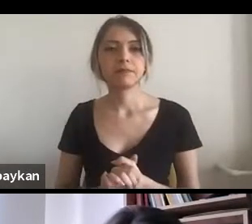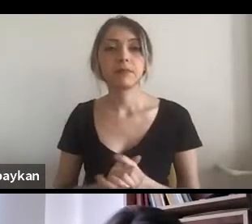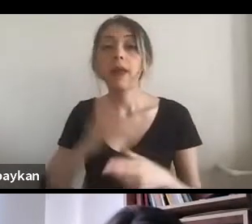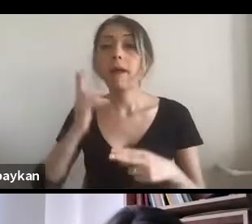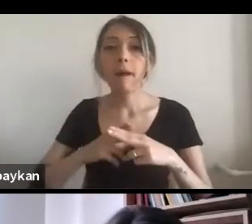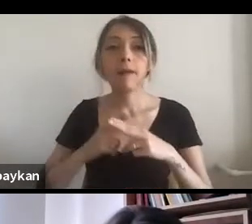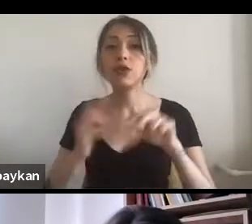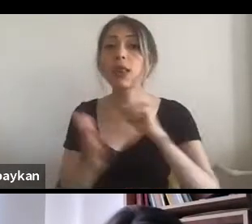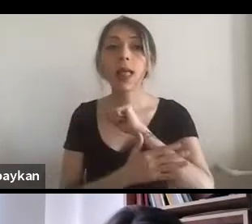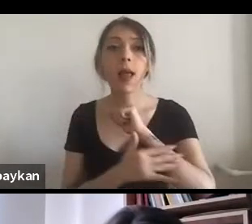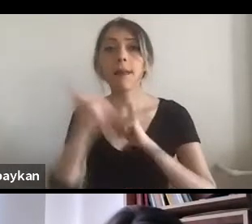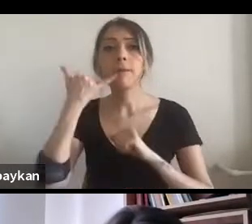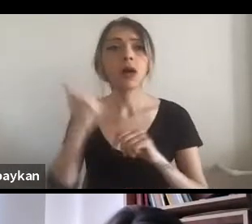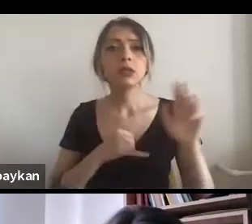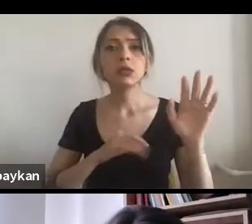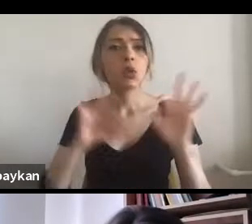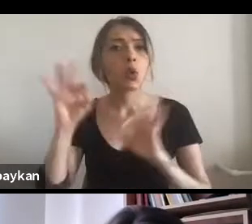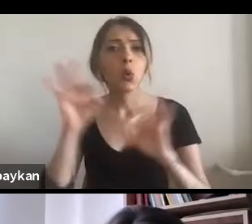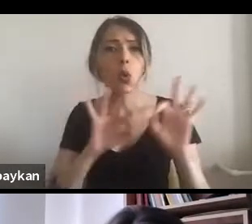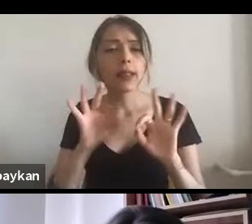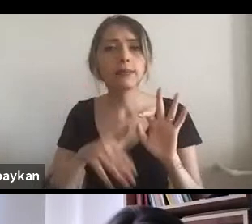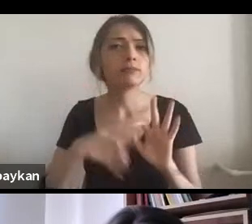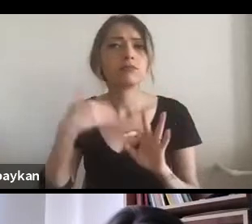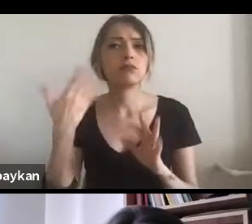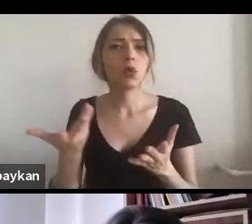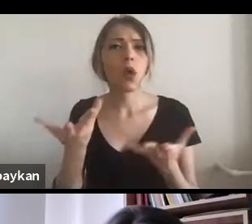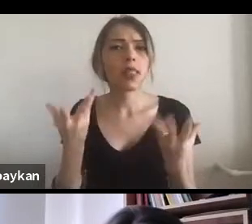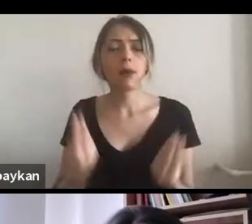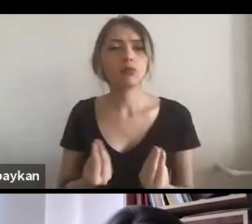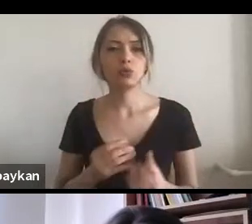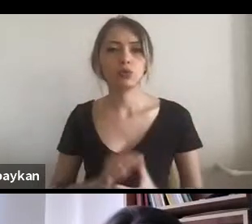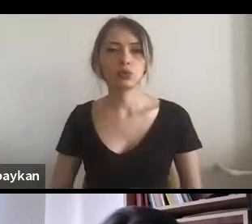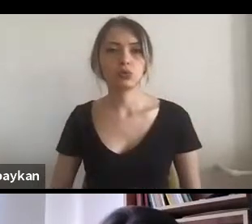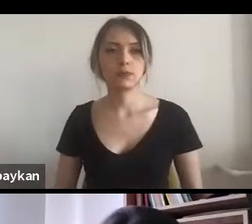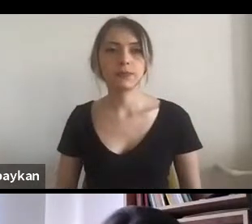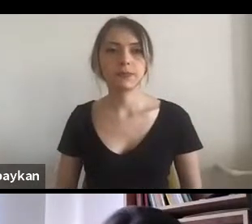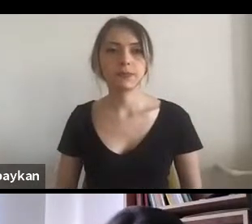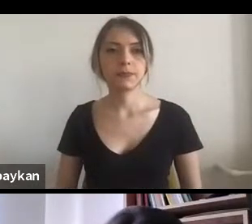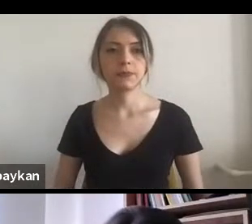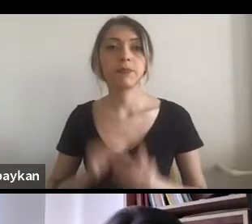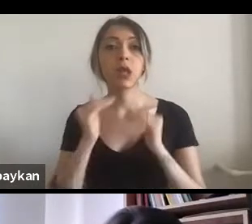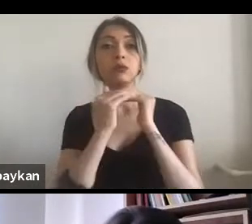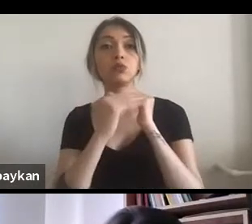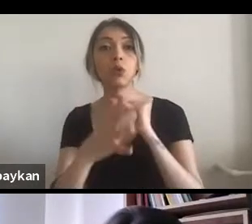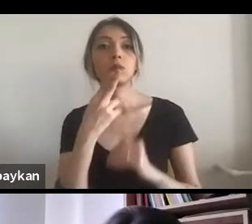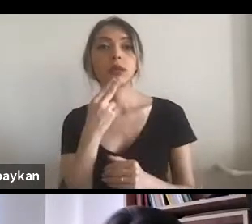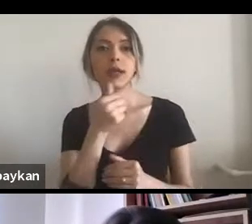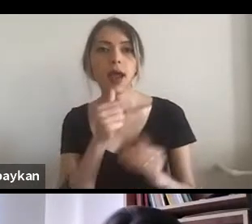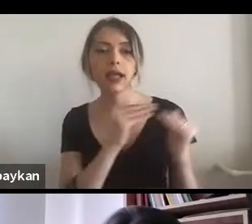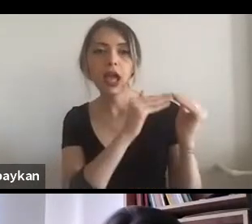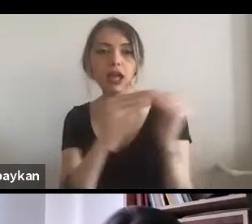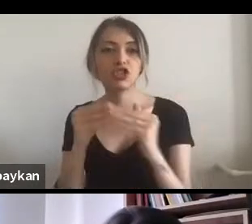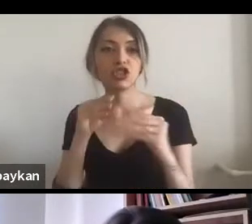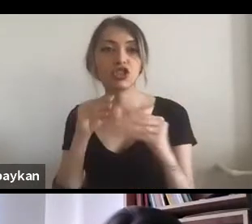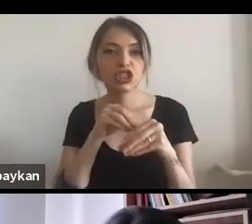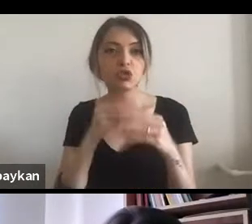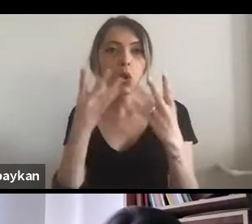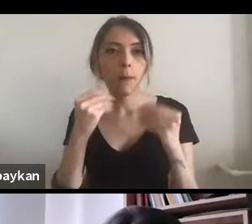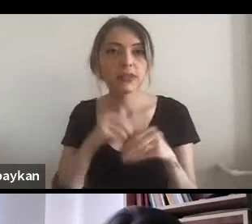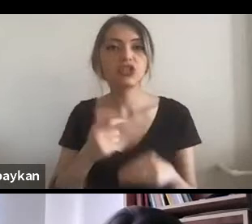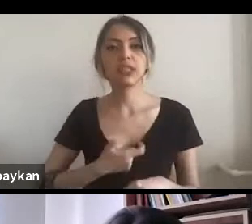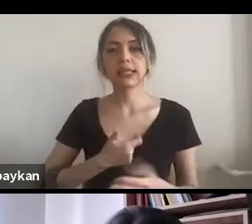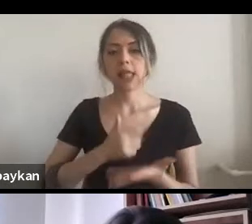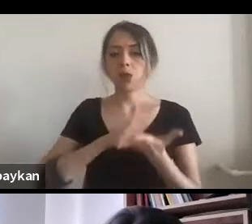hattının yönetilmesinin yanı sıra neler yapıyoruz? Kısaca onlardan da bahsedeyim. Toplumsal cinsiyet eşitliğini destekleyen yasal